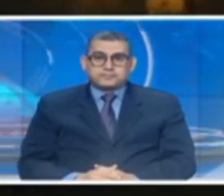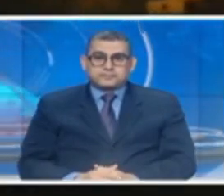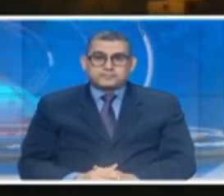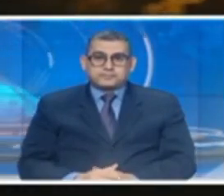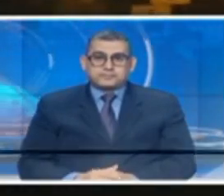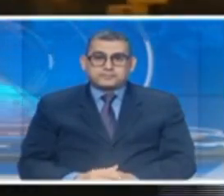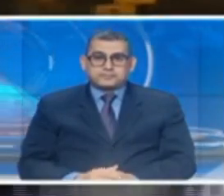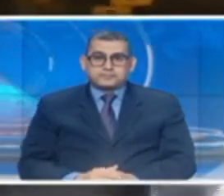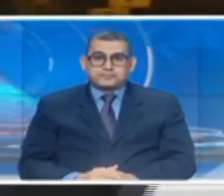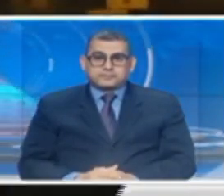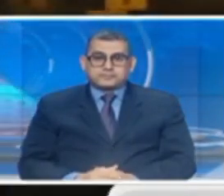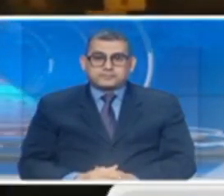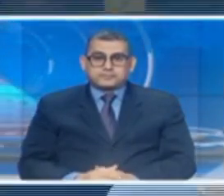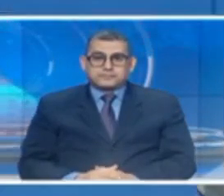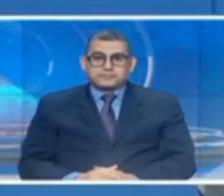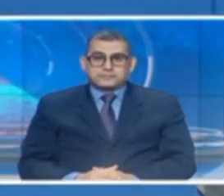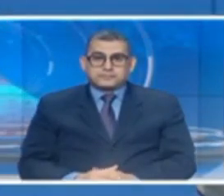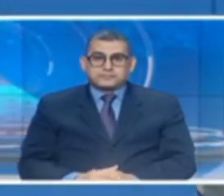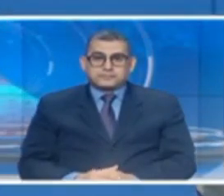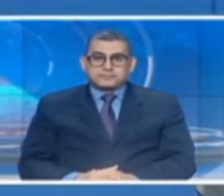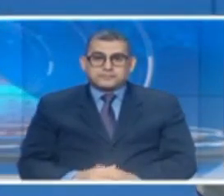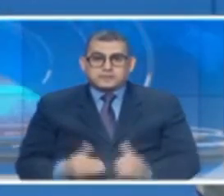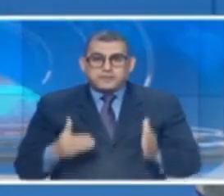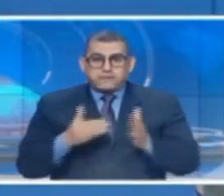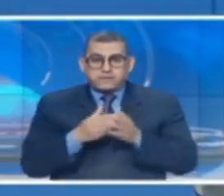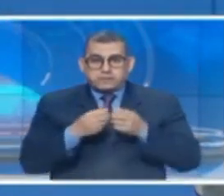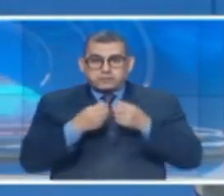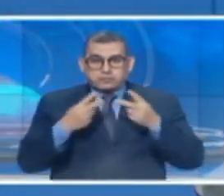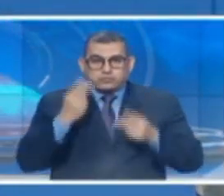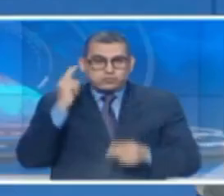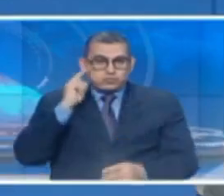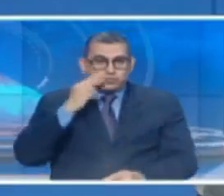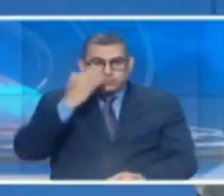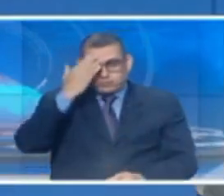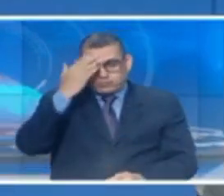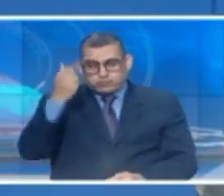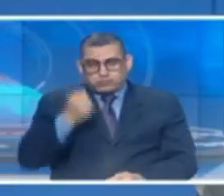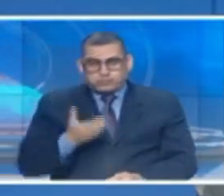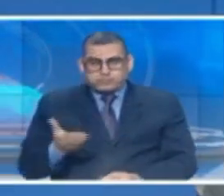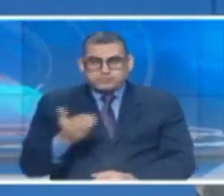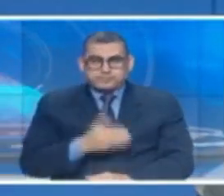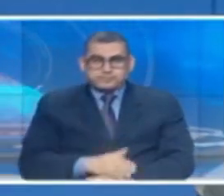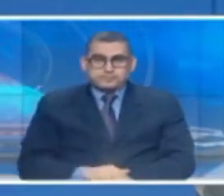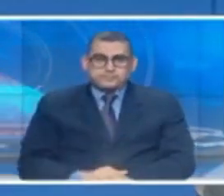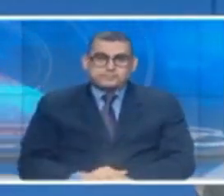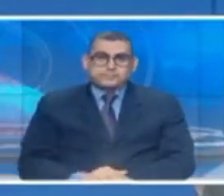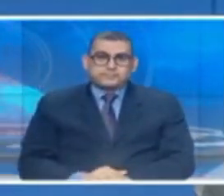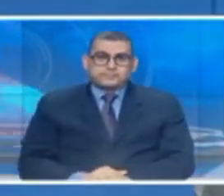نهاية الموجز، نشكر لكم حسن الاهتمام والمتابعة. إلى اللقاء.